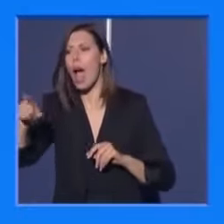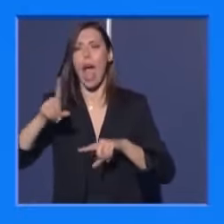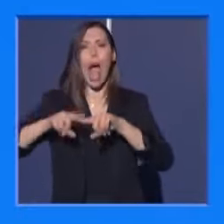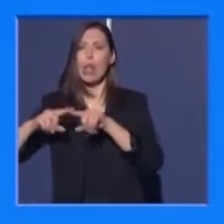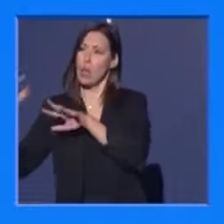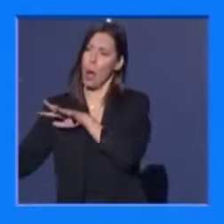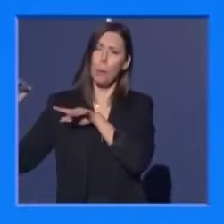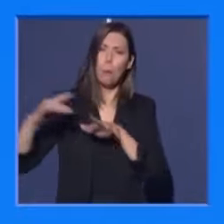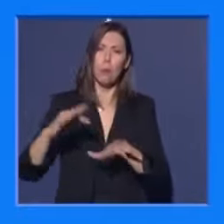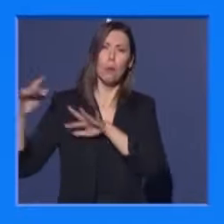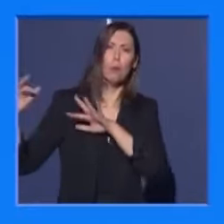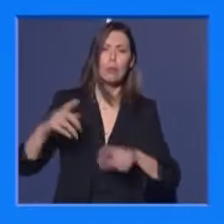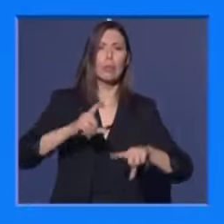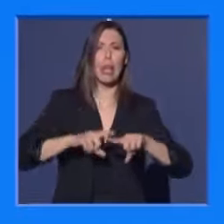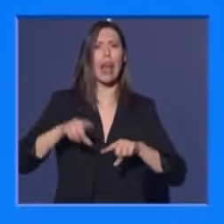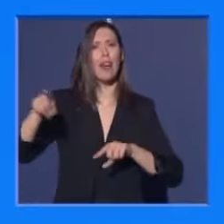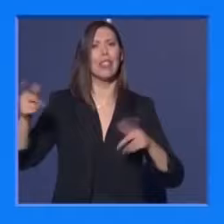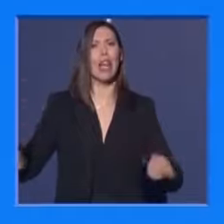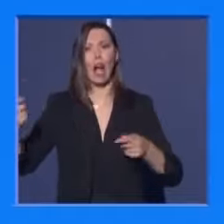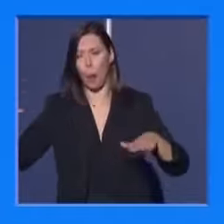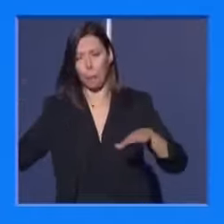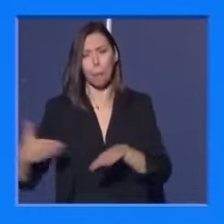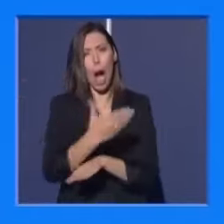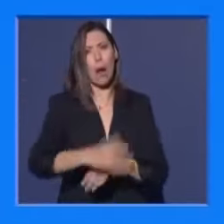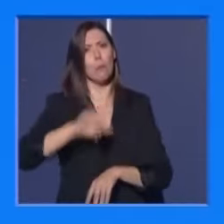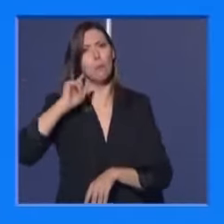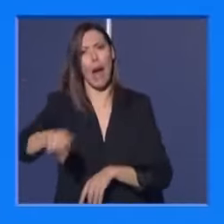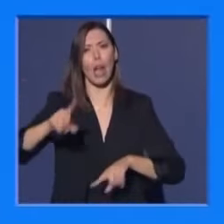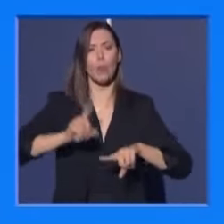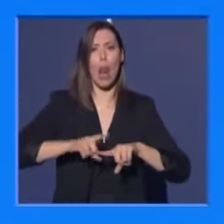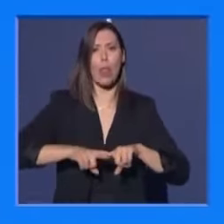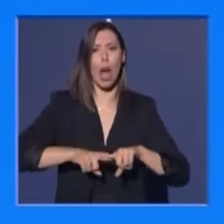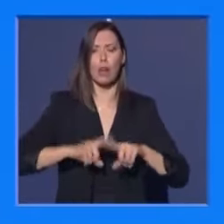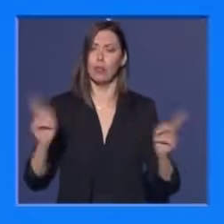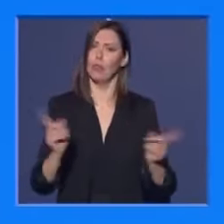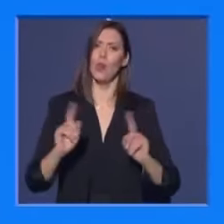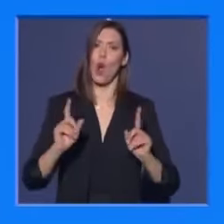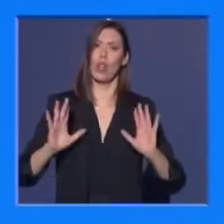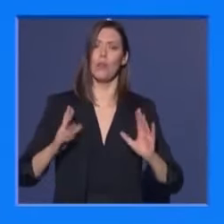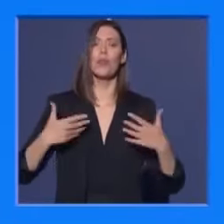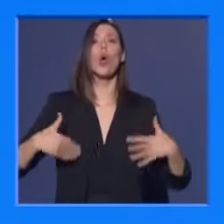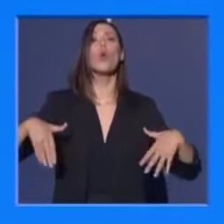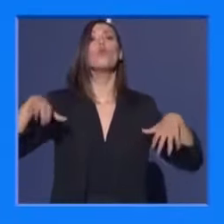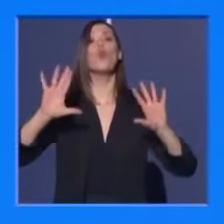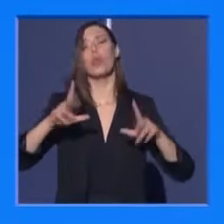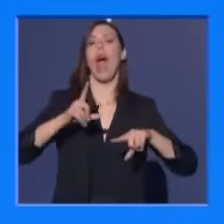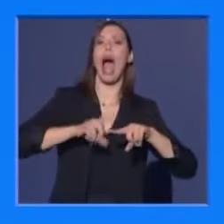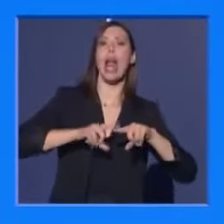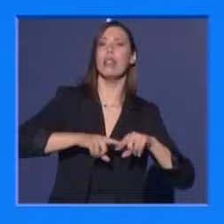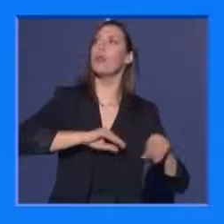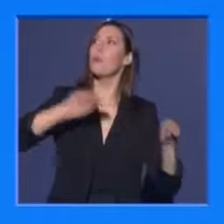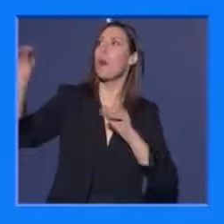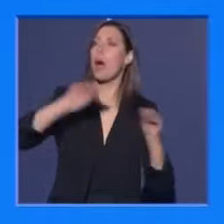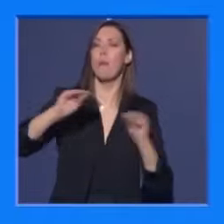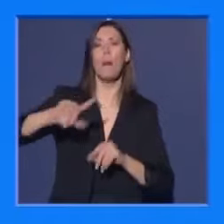τις επόμενες δεκαετίες μετανάστες δεν μπήκαν παράνομα ως εισβολής στις υπερπόντιες χώρες που τις υποδέχτηκαν.